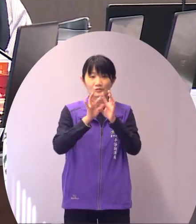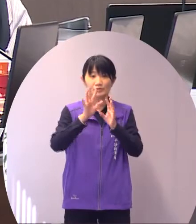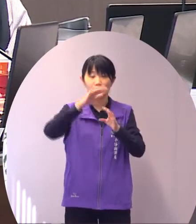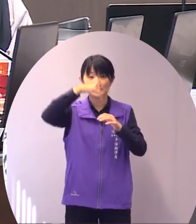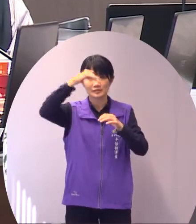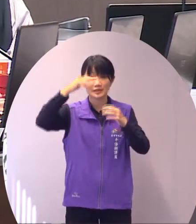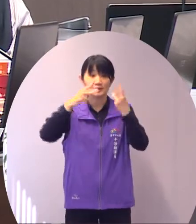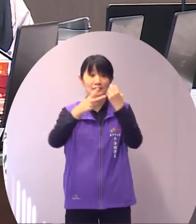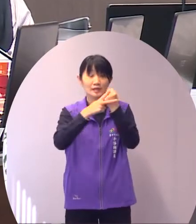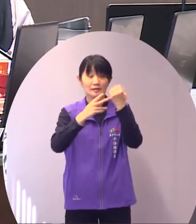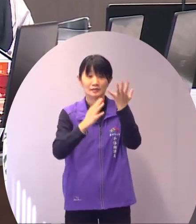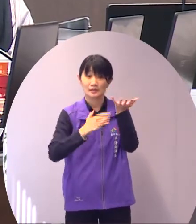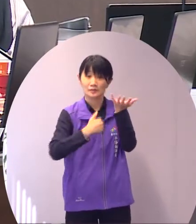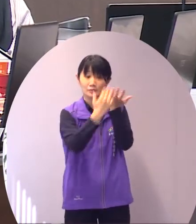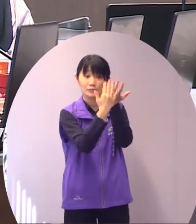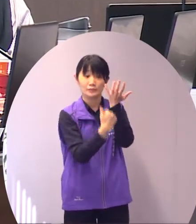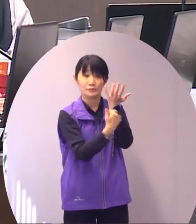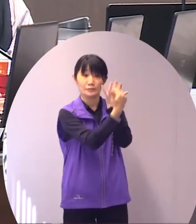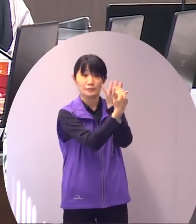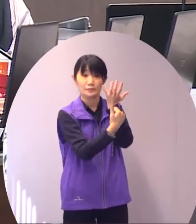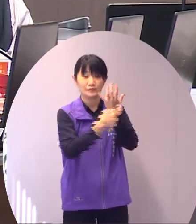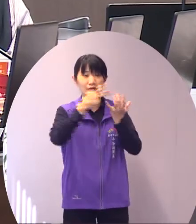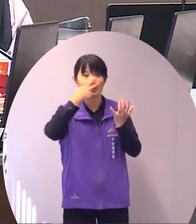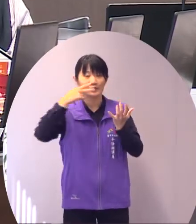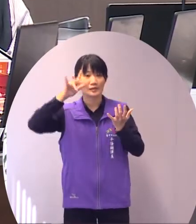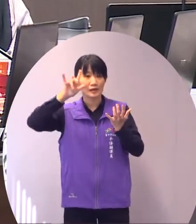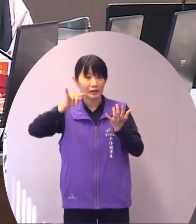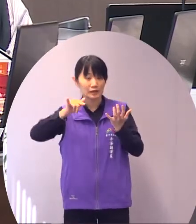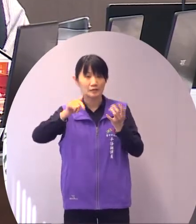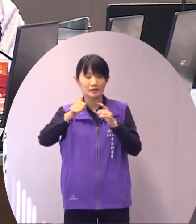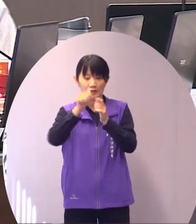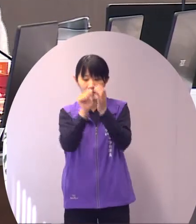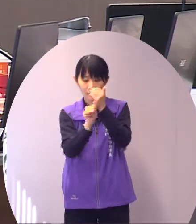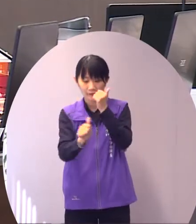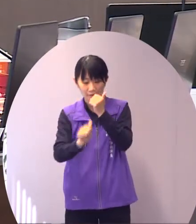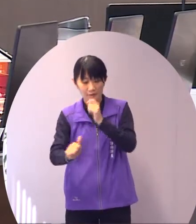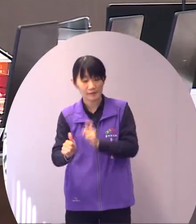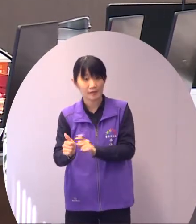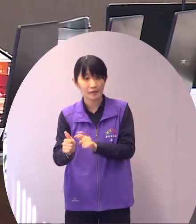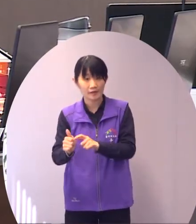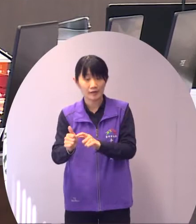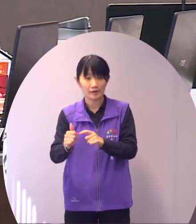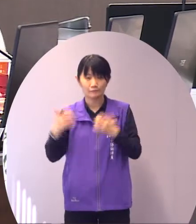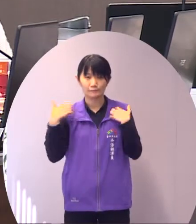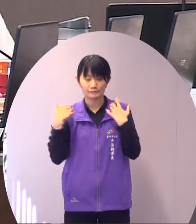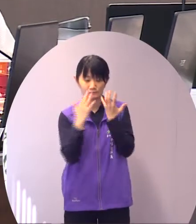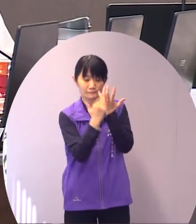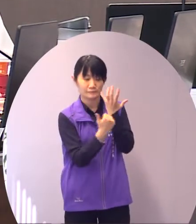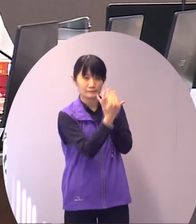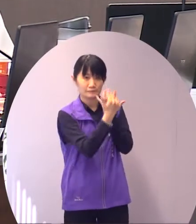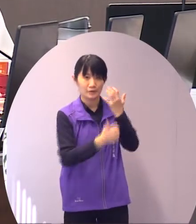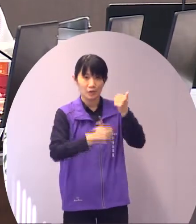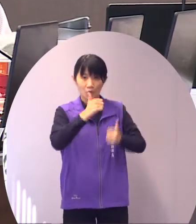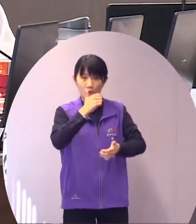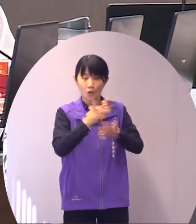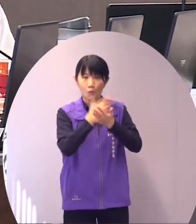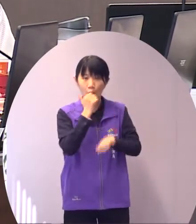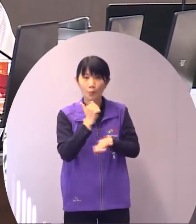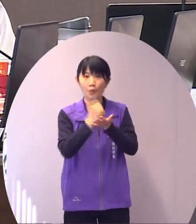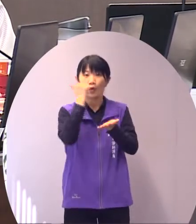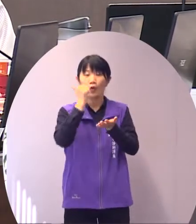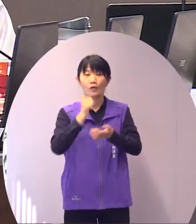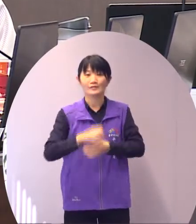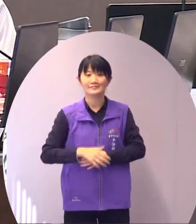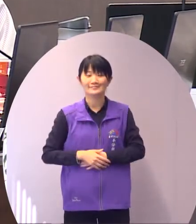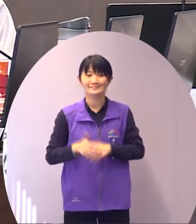器就是那个赖高山师傅他的传人，第三代传人赖信佑先生参赛的作品啊，所以也非常